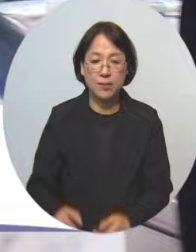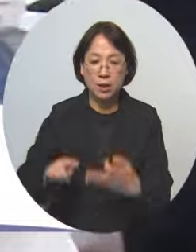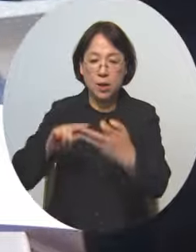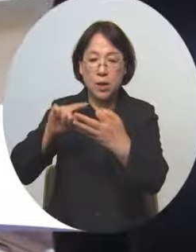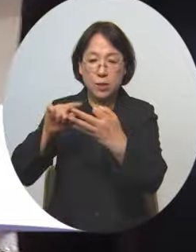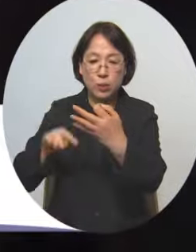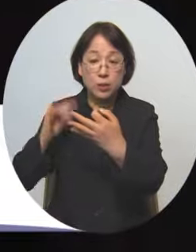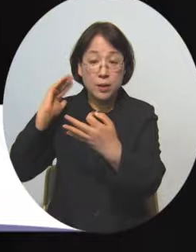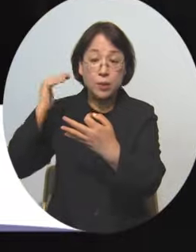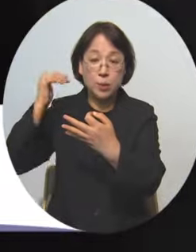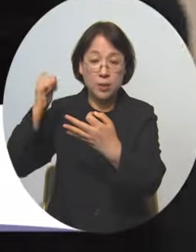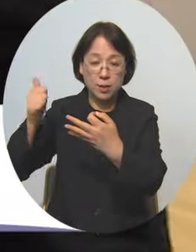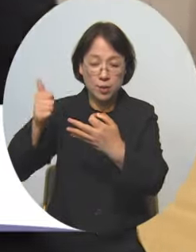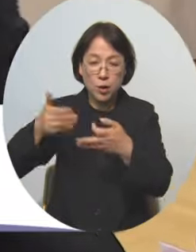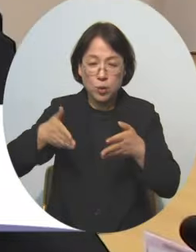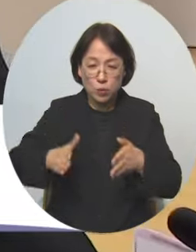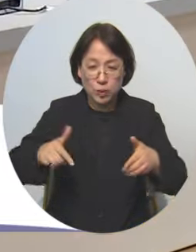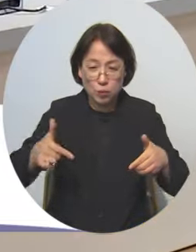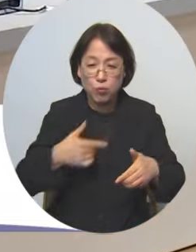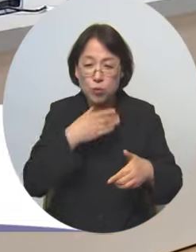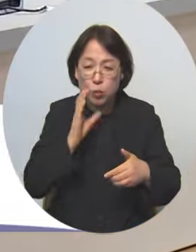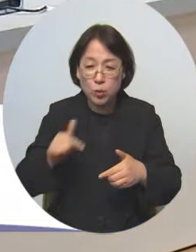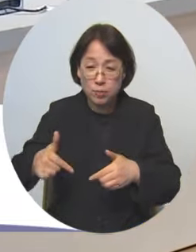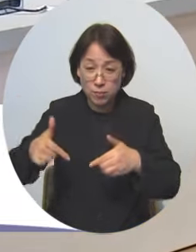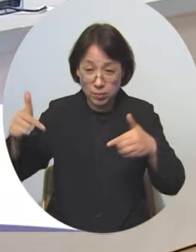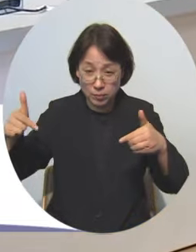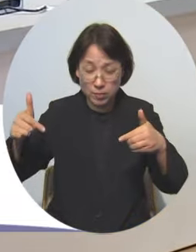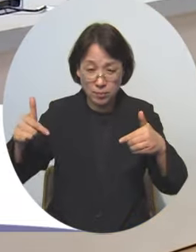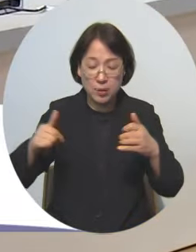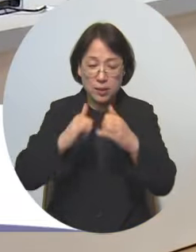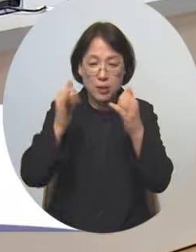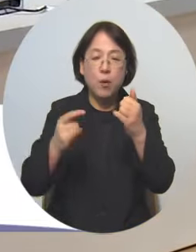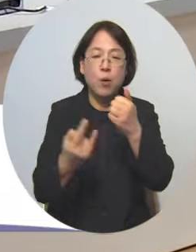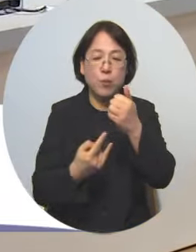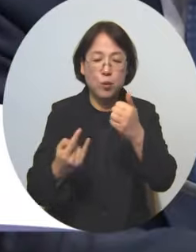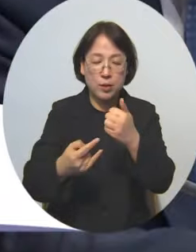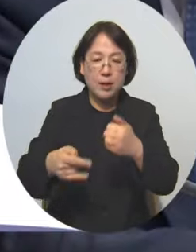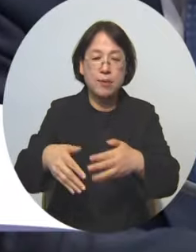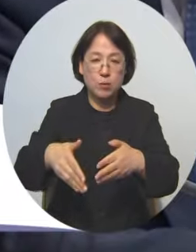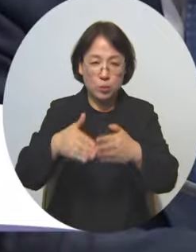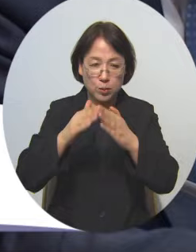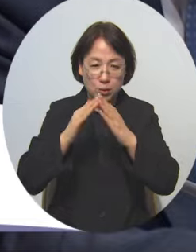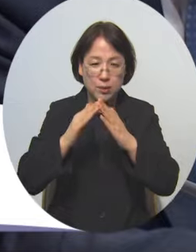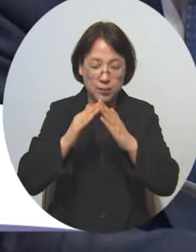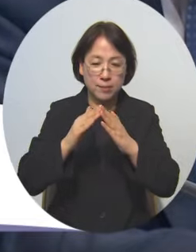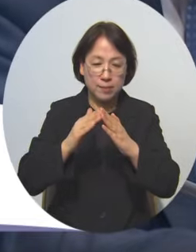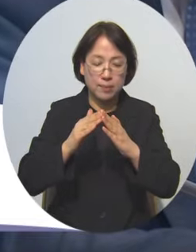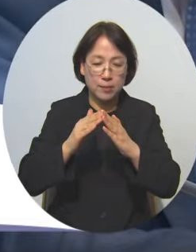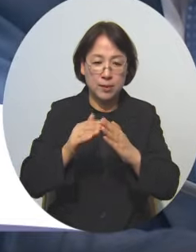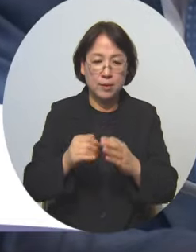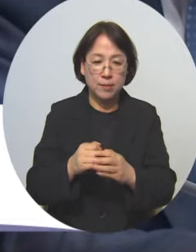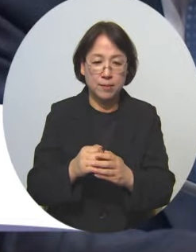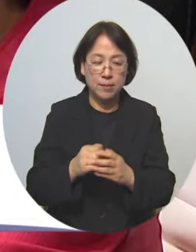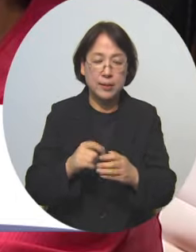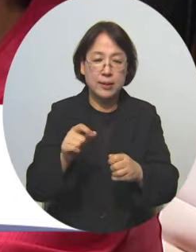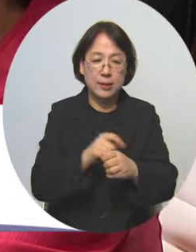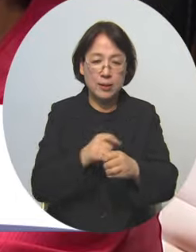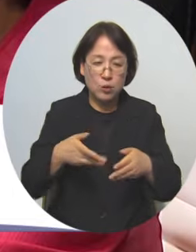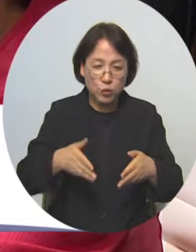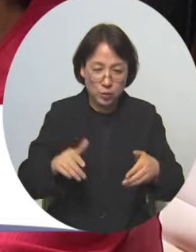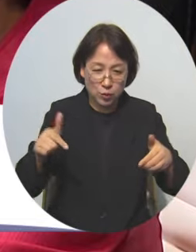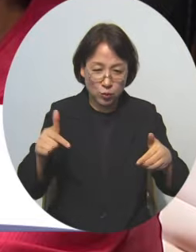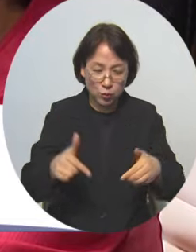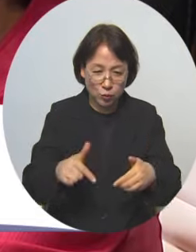윤석열 대통령이 저출산 고령사회위원회를 주재해 저출생 관련 국가 비상사태를 선언했습니다. 특히 저출생